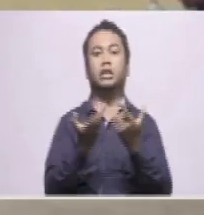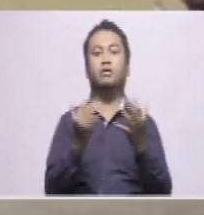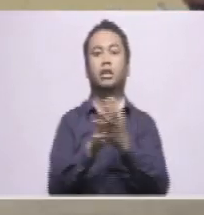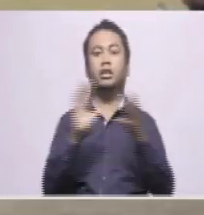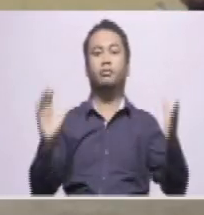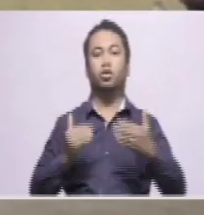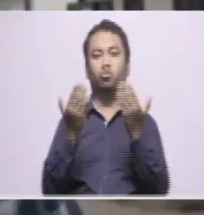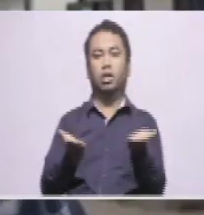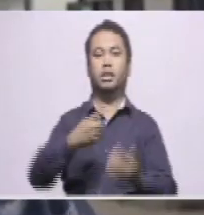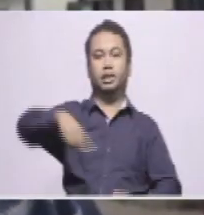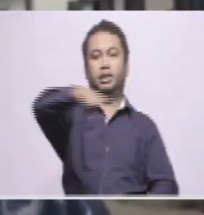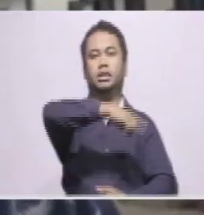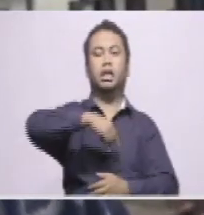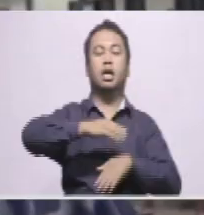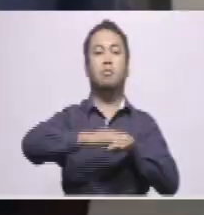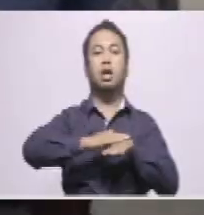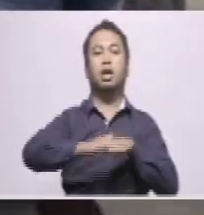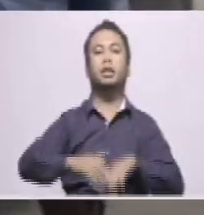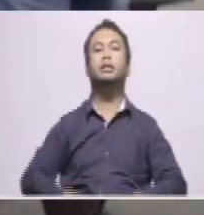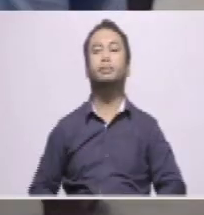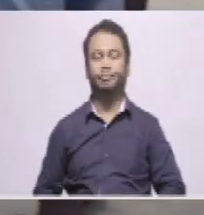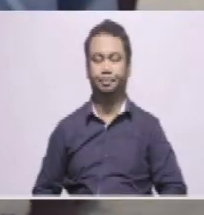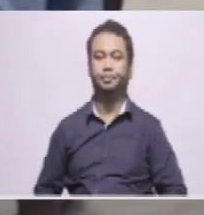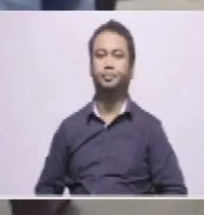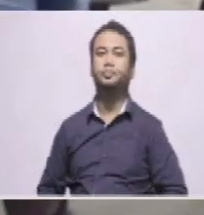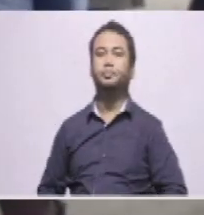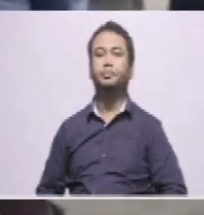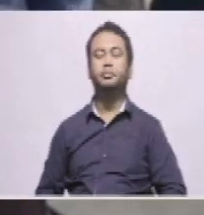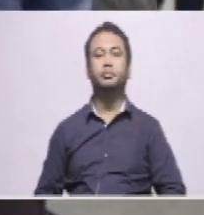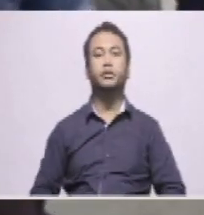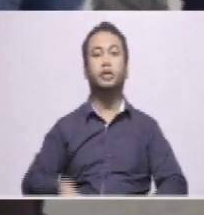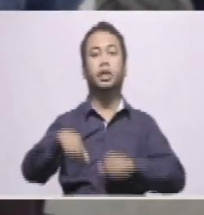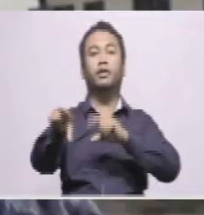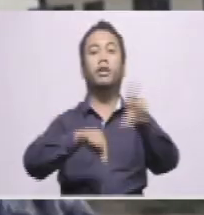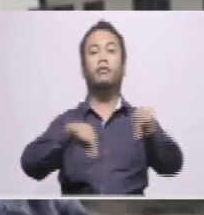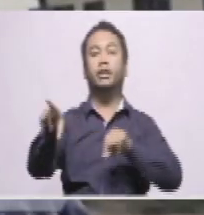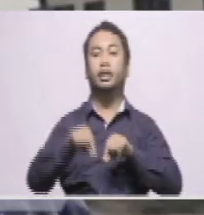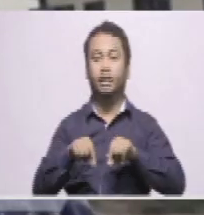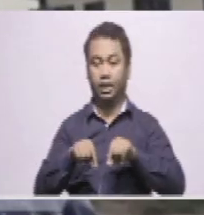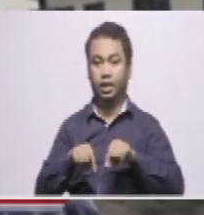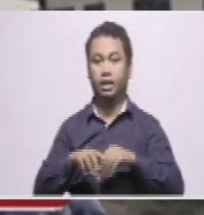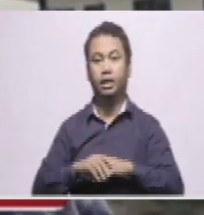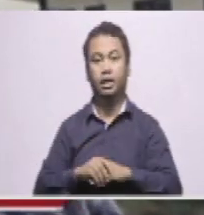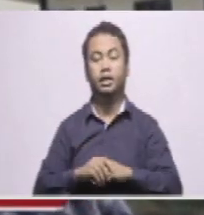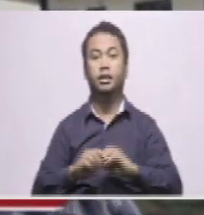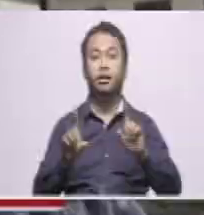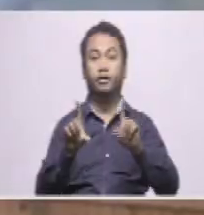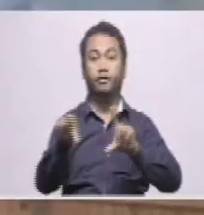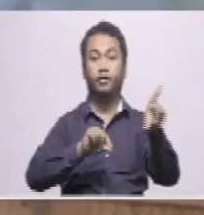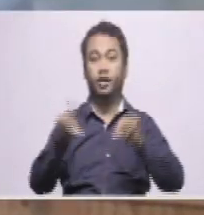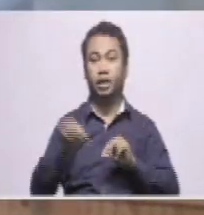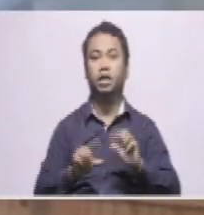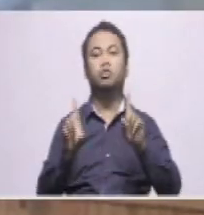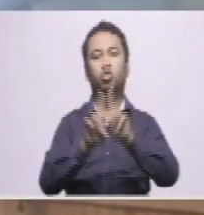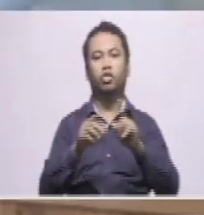mba hitsinjovantsika nyity distriktatsika ty satria ny fifidianana ho ay volano teny hoe isan'ny